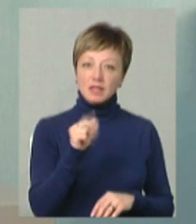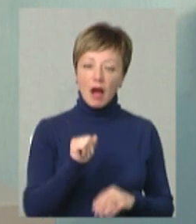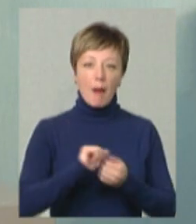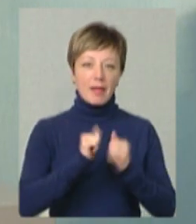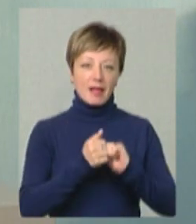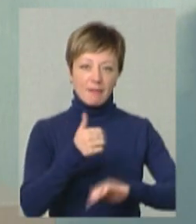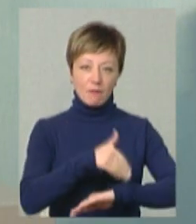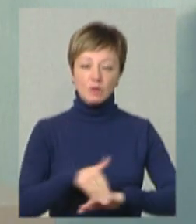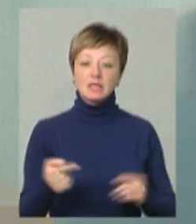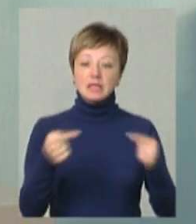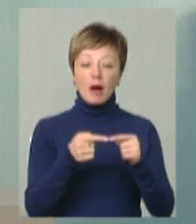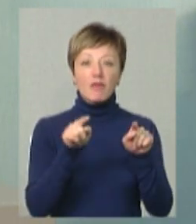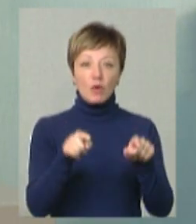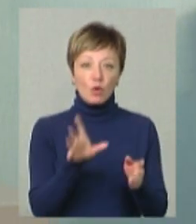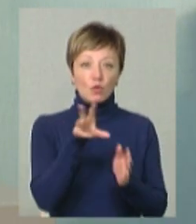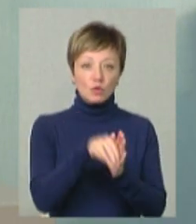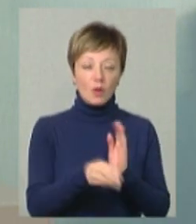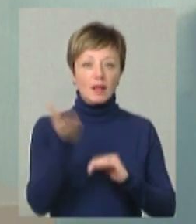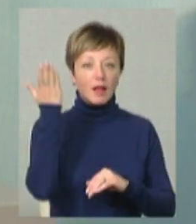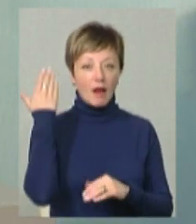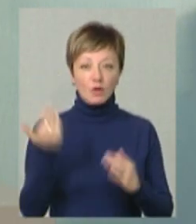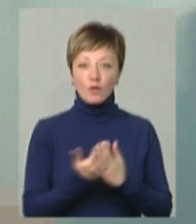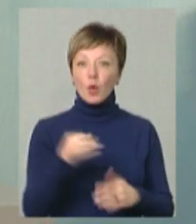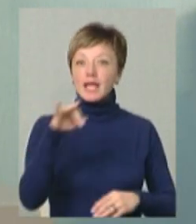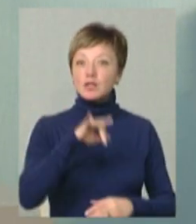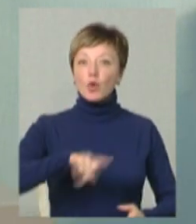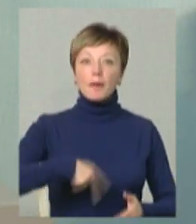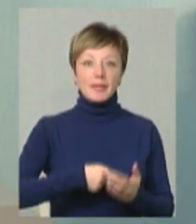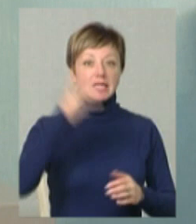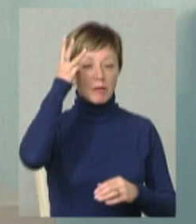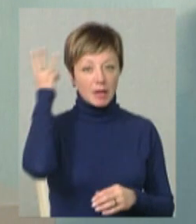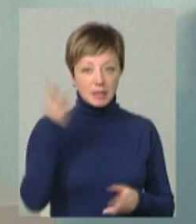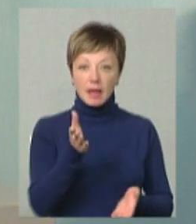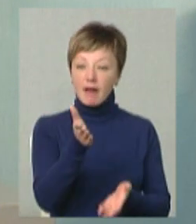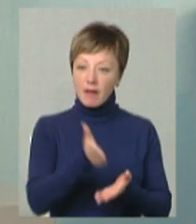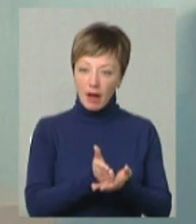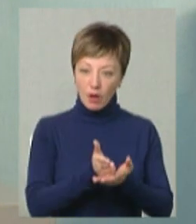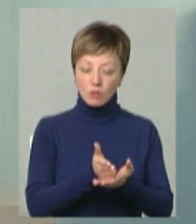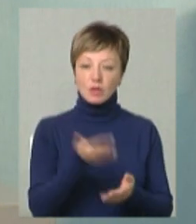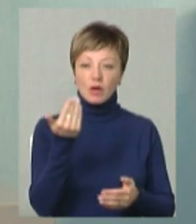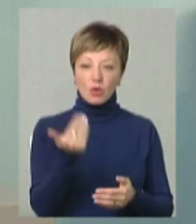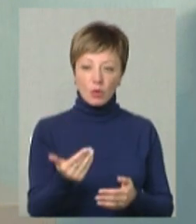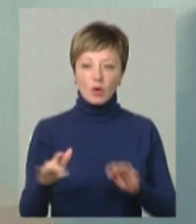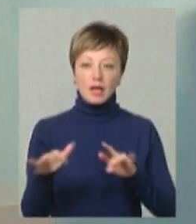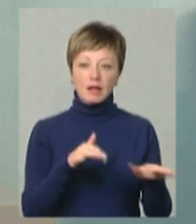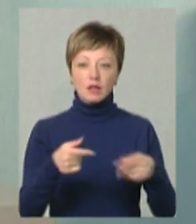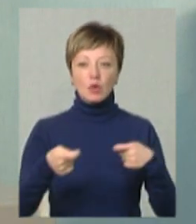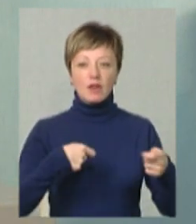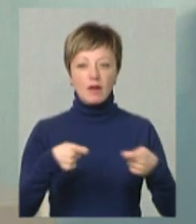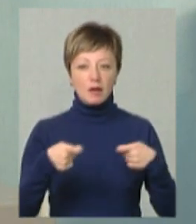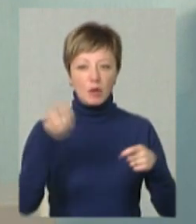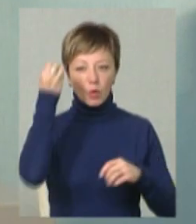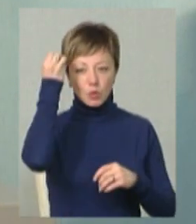Кам'янецька. Саме вони уособлюють давню і нову історію міста Хмельницького, являються його діловими, торгівельними